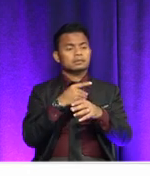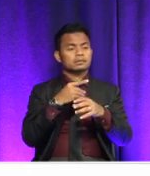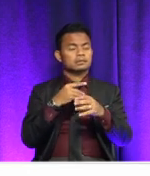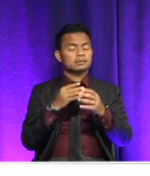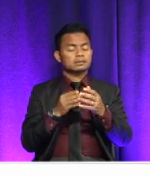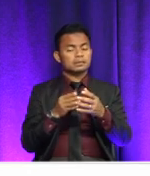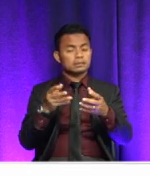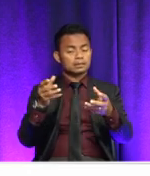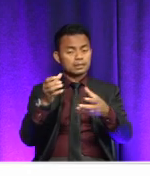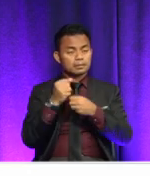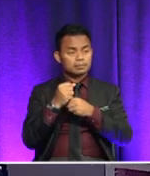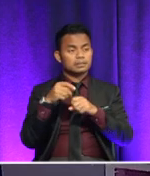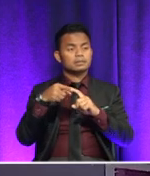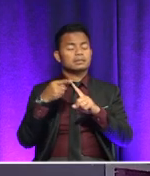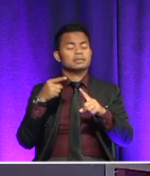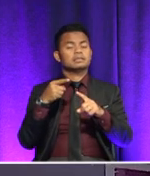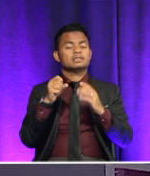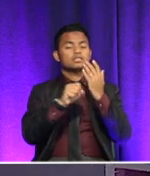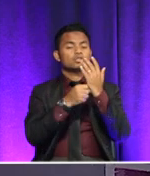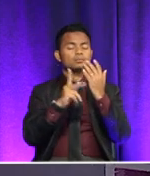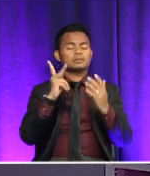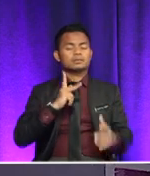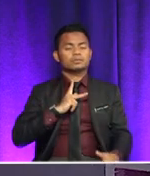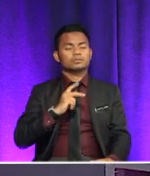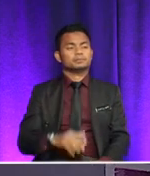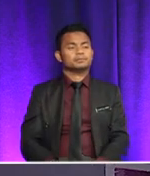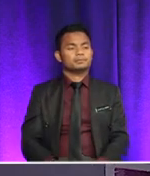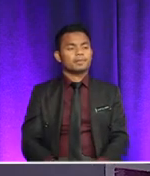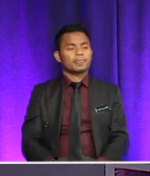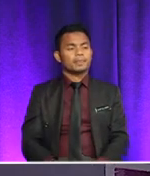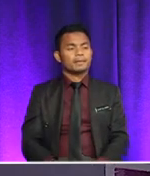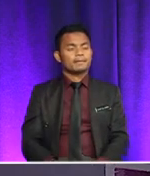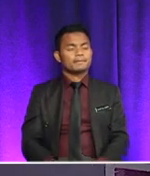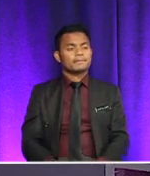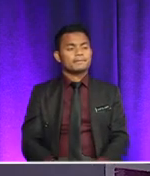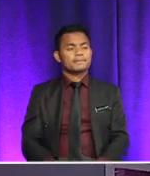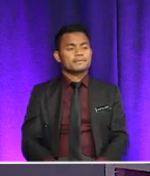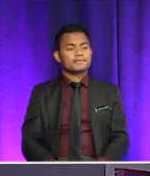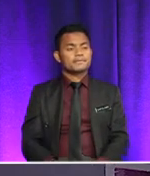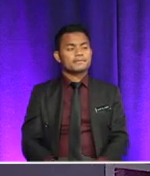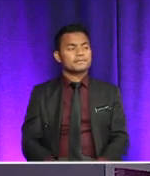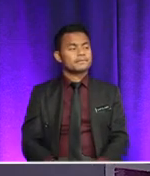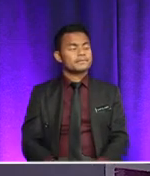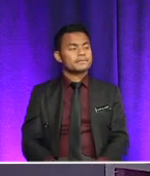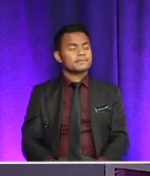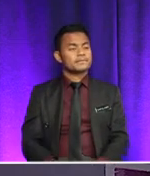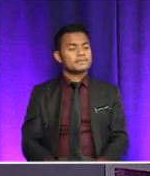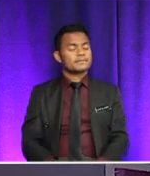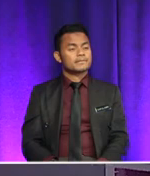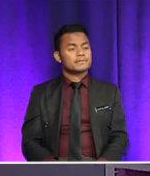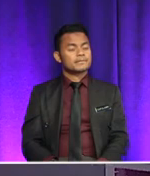layari internet untuk mendapatkan maklumat lebih lanjut mawar melati indah di taman